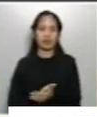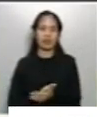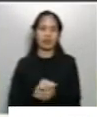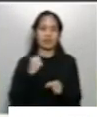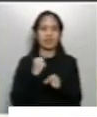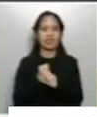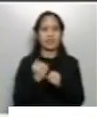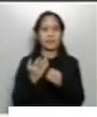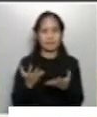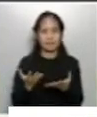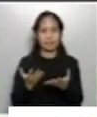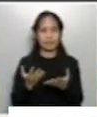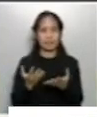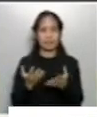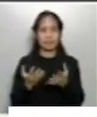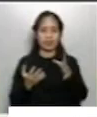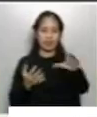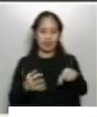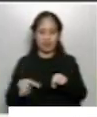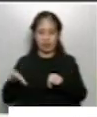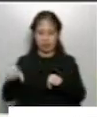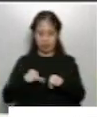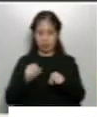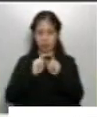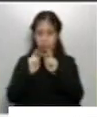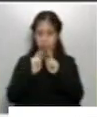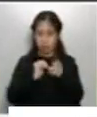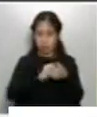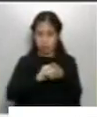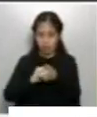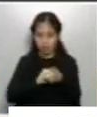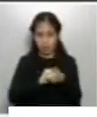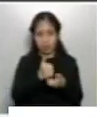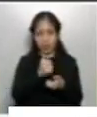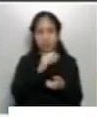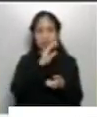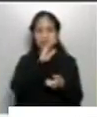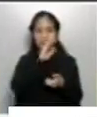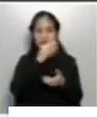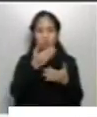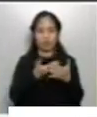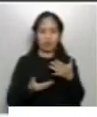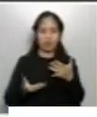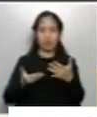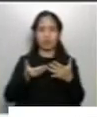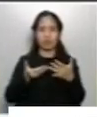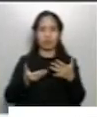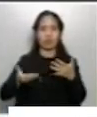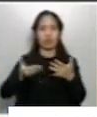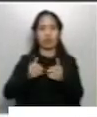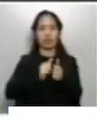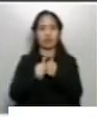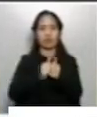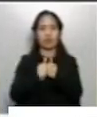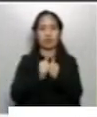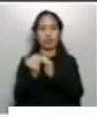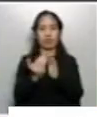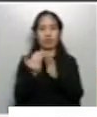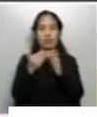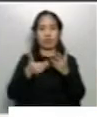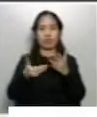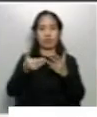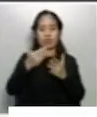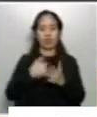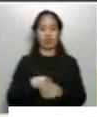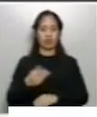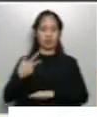ความสมานฉันท์ปองดองดีขึ้นถ้ามันขึ้นไปสู่ศาลโดยการสู้กันในกระบวนความแล้วท่านประธาน